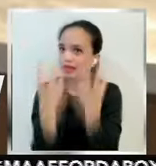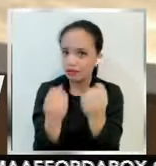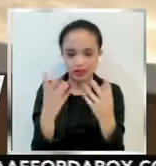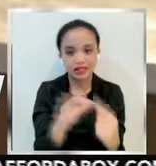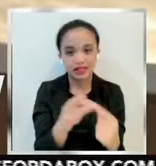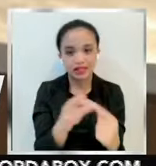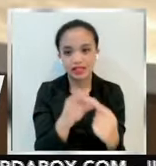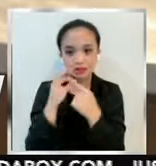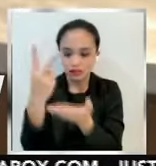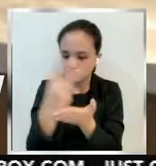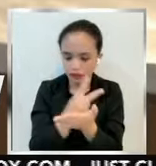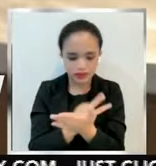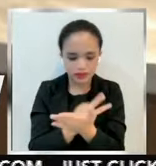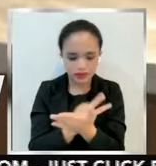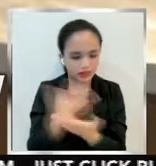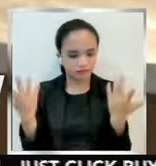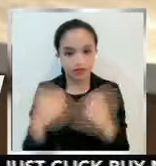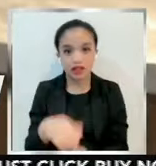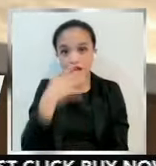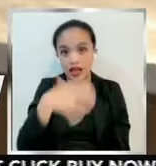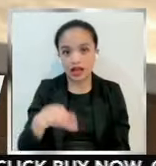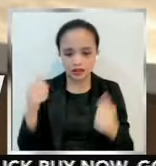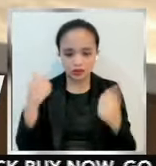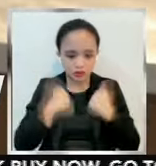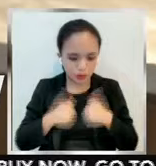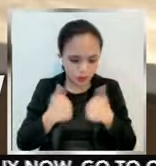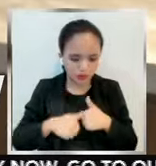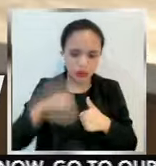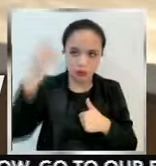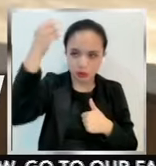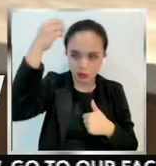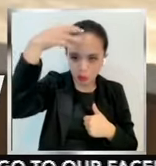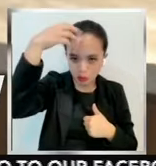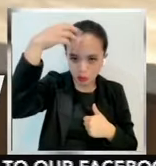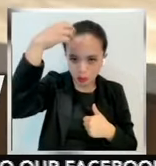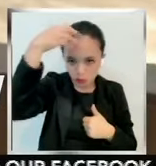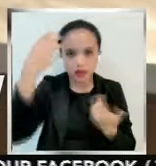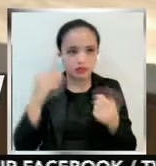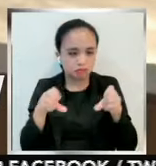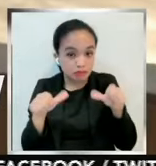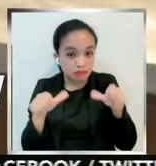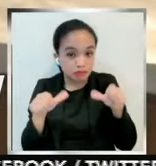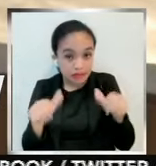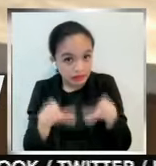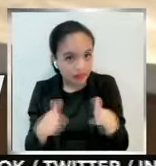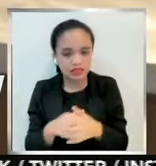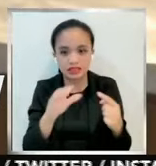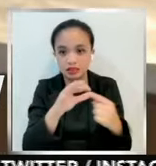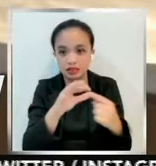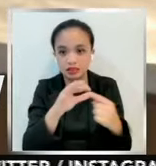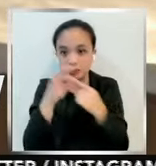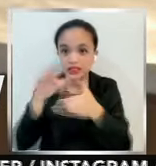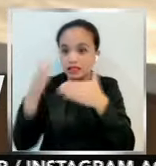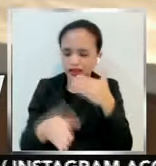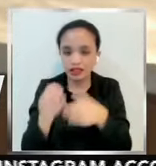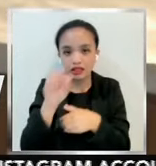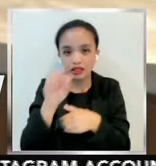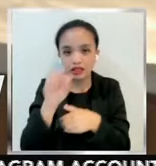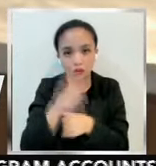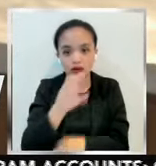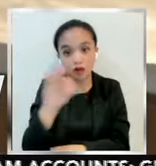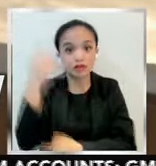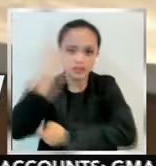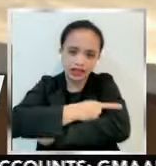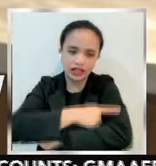bath, hot shower, massage. Lalo na pag weekend or pag day off namin, yun, pamasahe. Kasi talagang